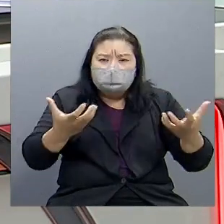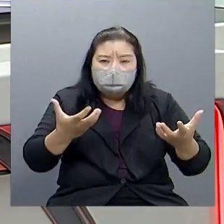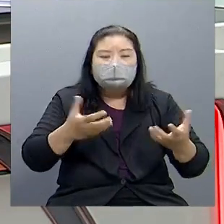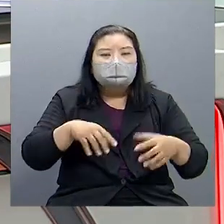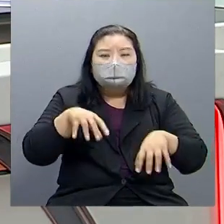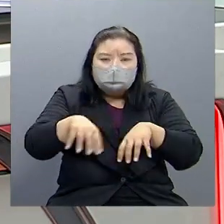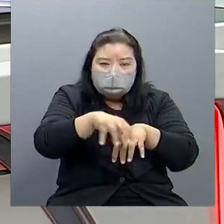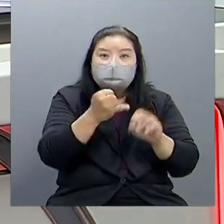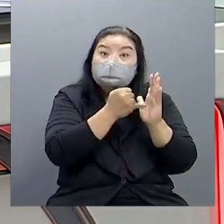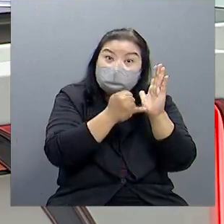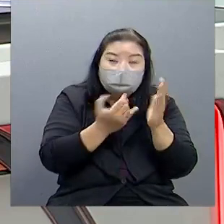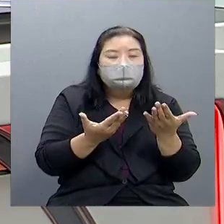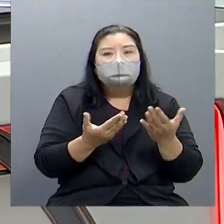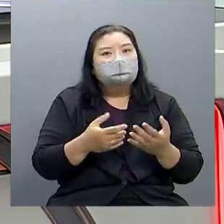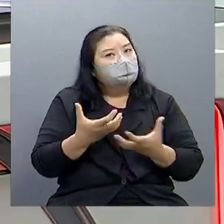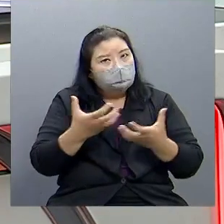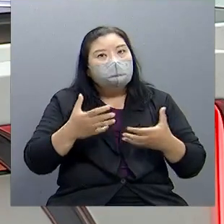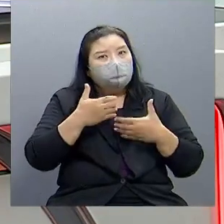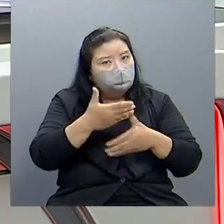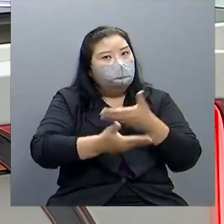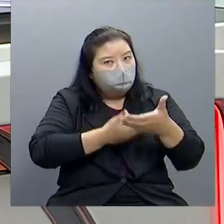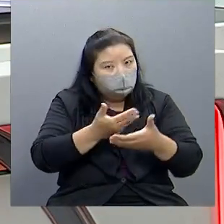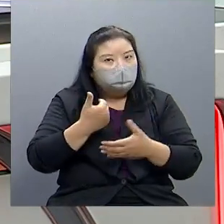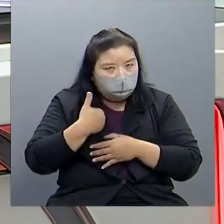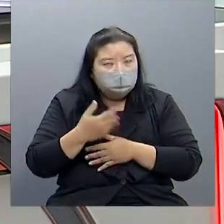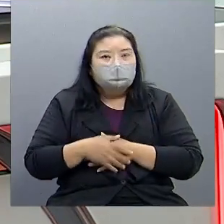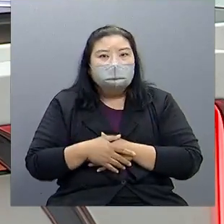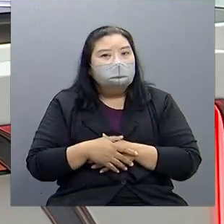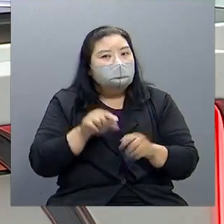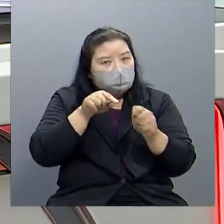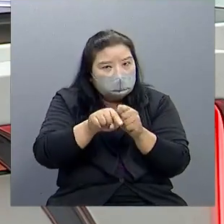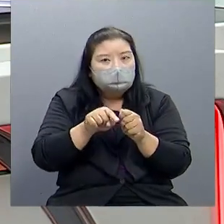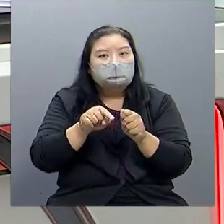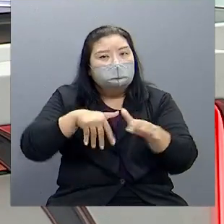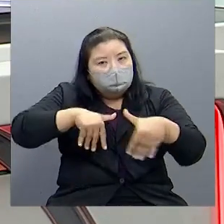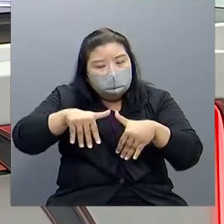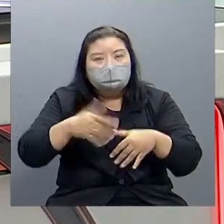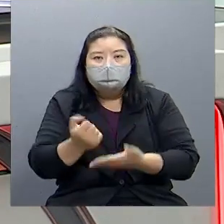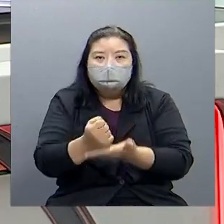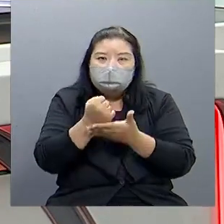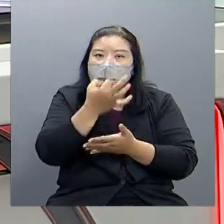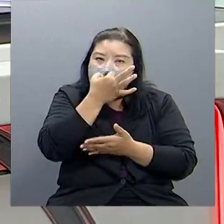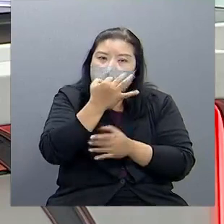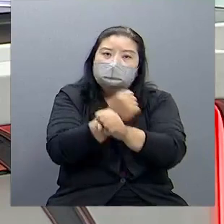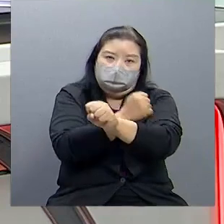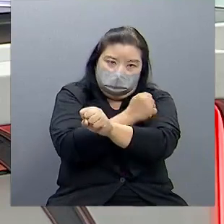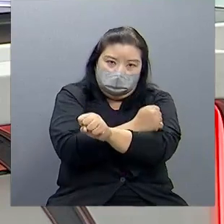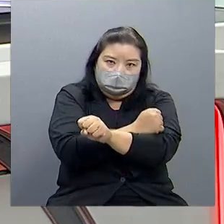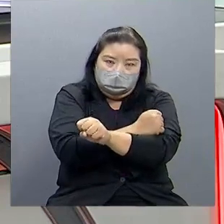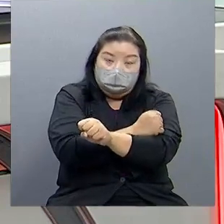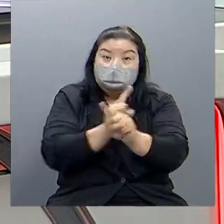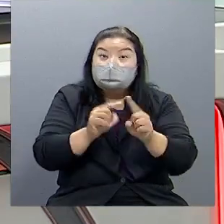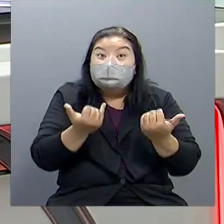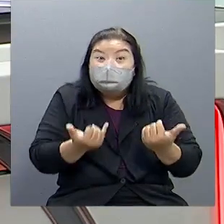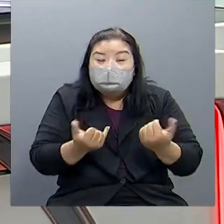สินค้าแล้วก็มีการตั้งร้านกระจายตัวกันแทบทุกพื้นที่สร้างอาชีพสร้างรายได้แต่เดี๋ยวนี้เนี่ยโชห่วยเขาเรียกกันว่า